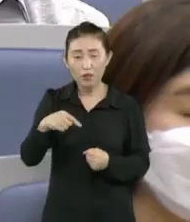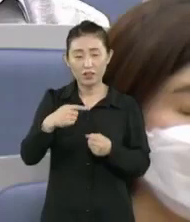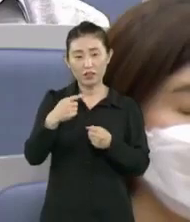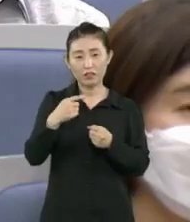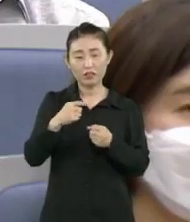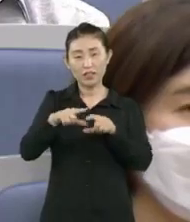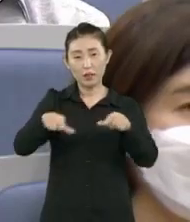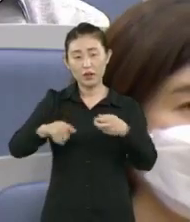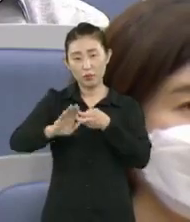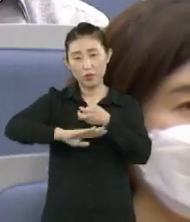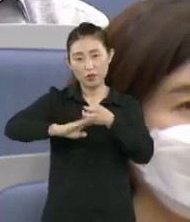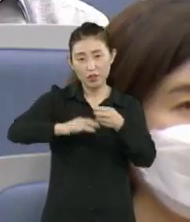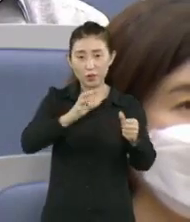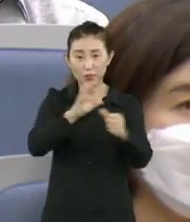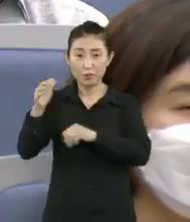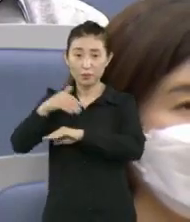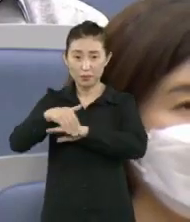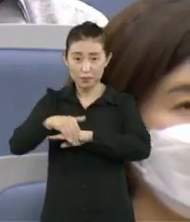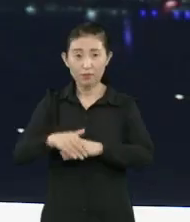투입할 예정입니다